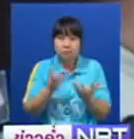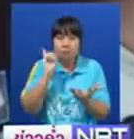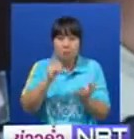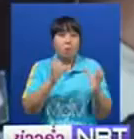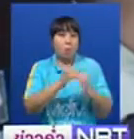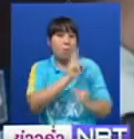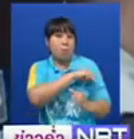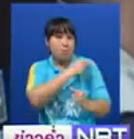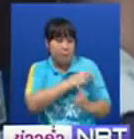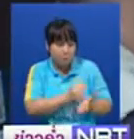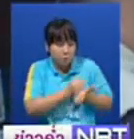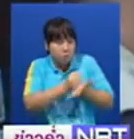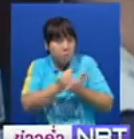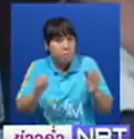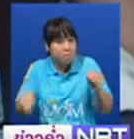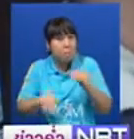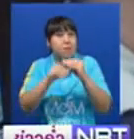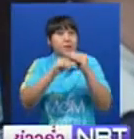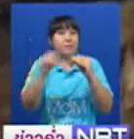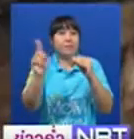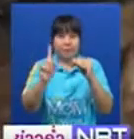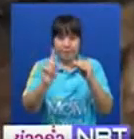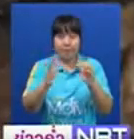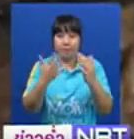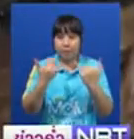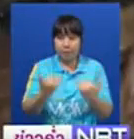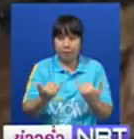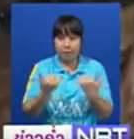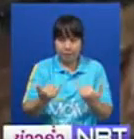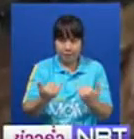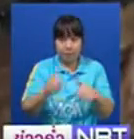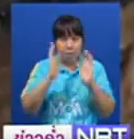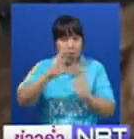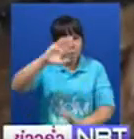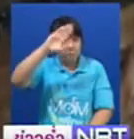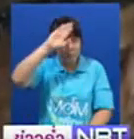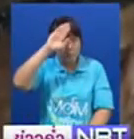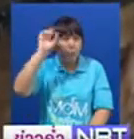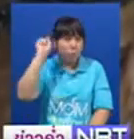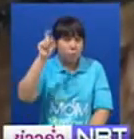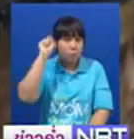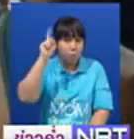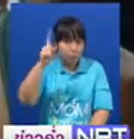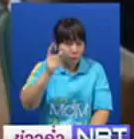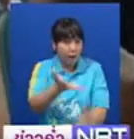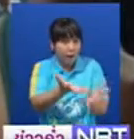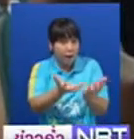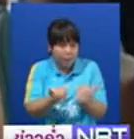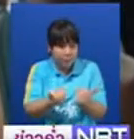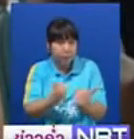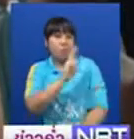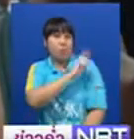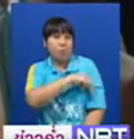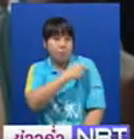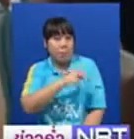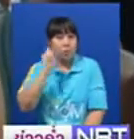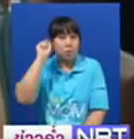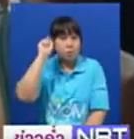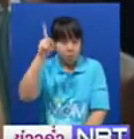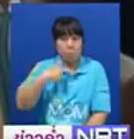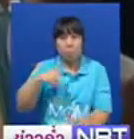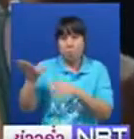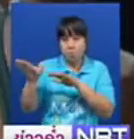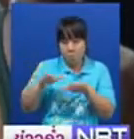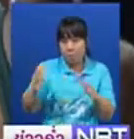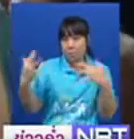แพทย์ให้บริการเพิ่มเติมทั้งนี้ในส่วนของการรับผู้ป่วยกรณีฉุกเฉินหน่วยการแพทย์ฉุกเฉินก็พร้อมที่จะประส